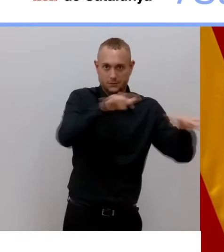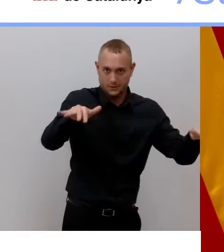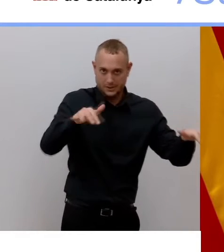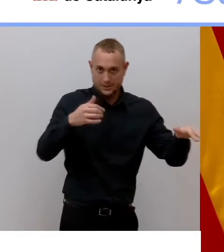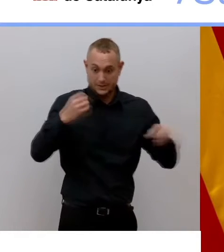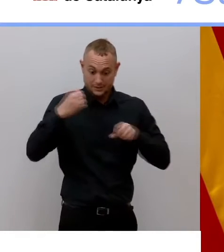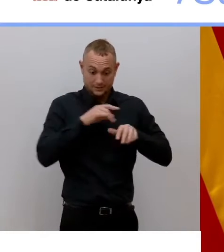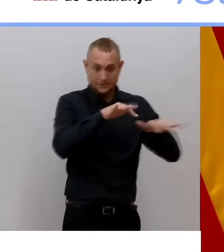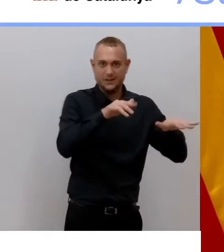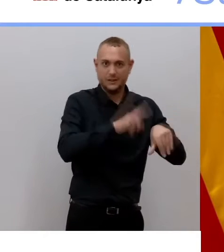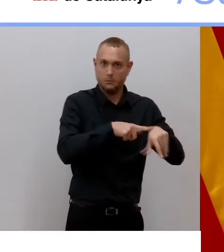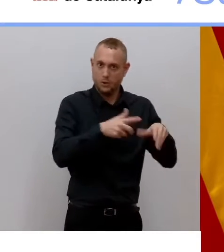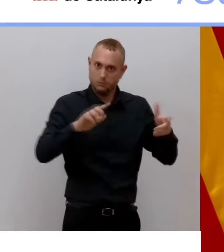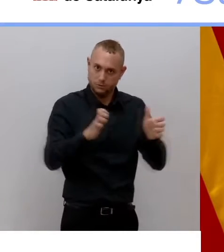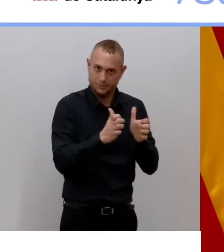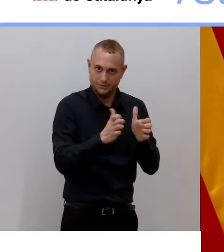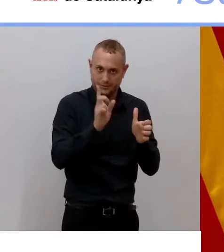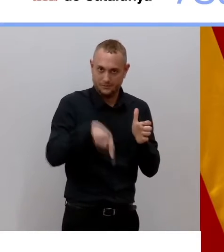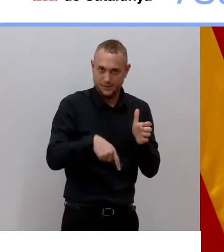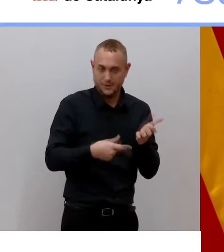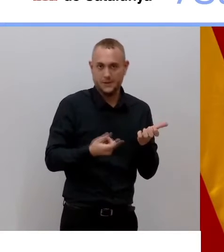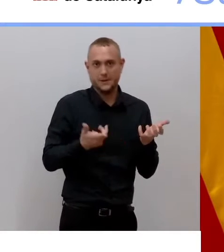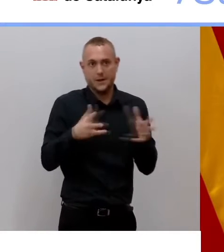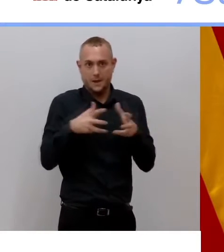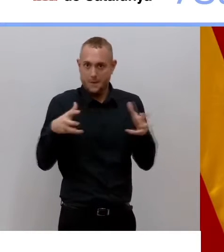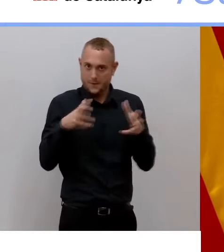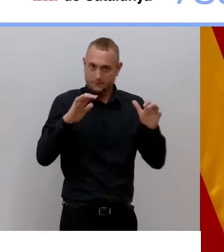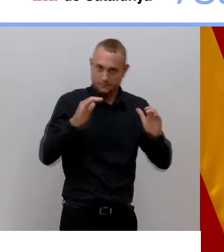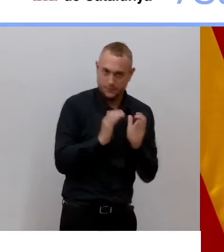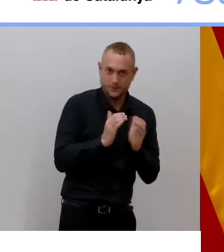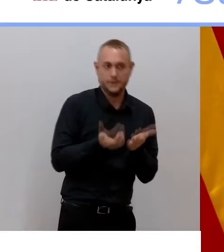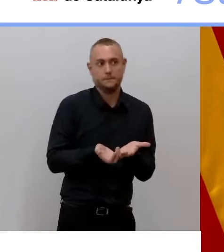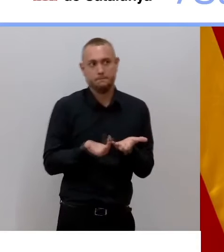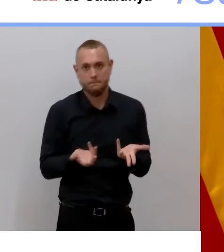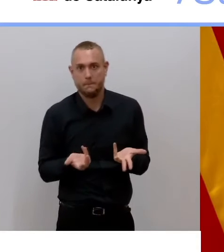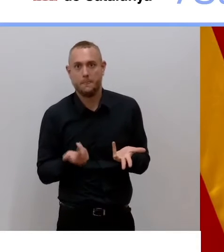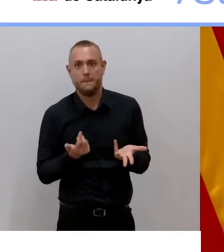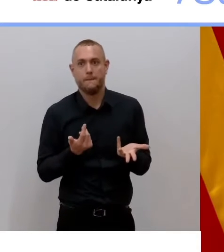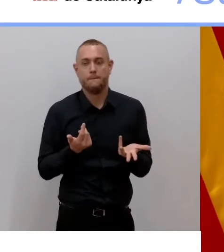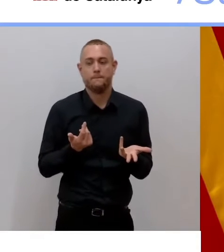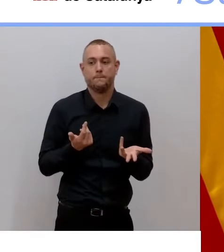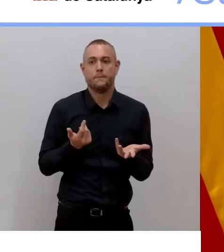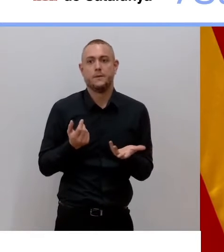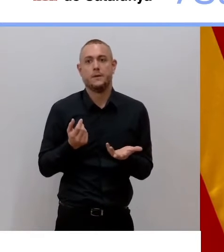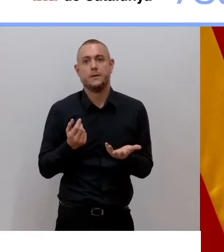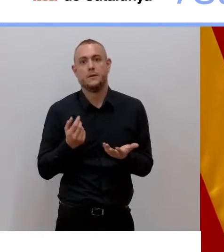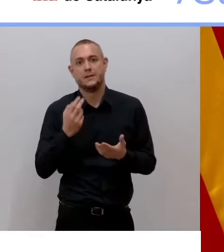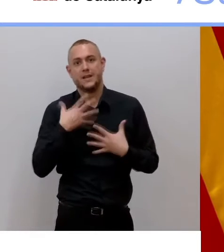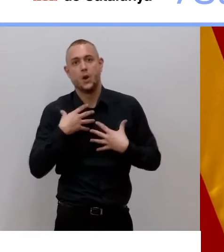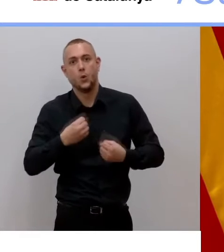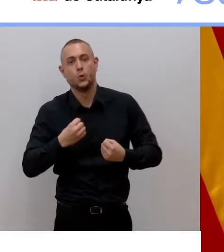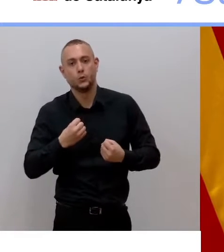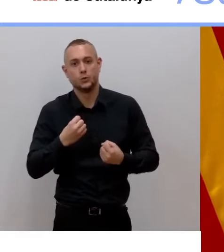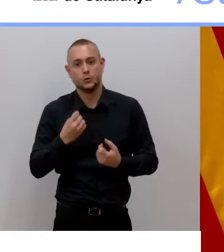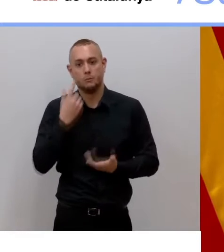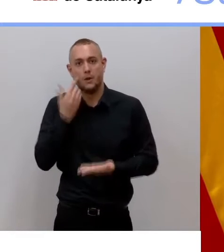a la seva gravedat, com hem dit. Per tant, sí que la valoració no és única de salut, sinó que també ha de veure